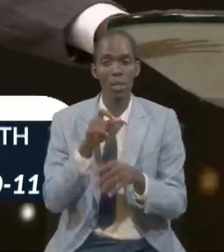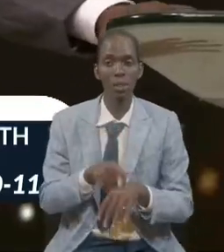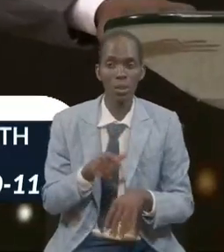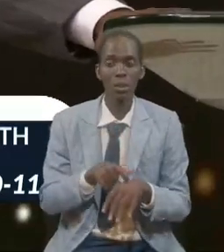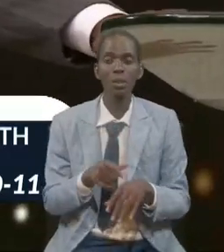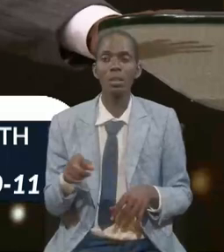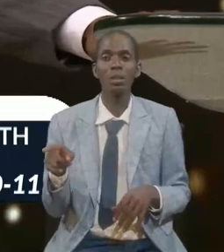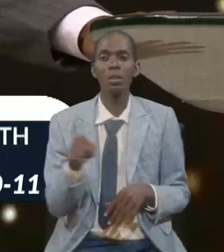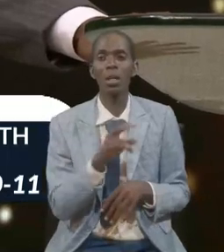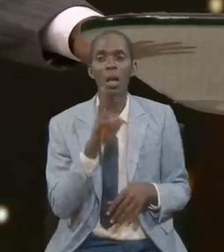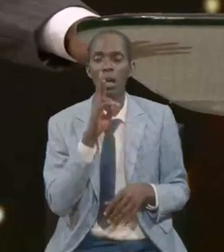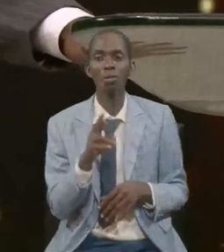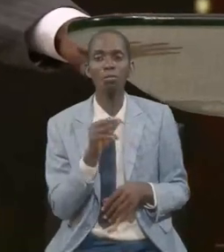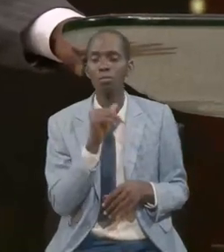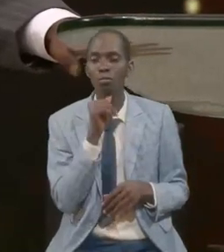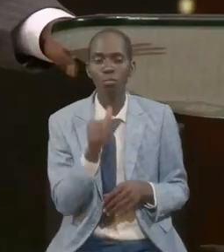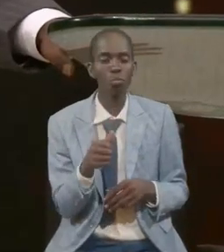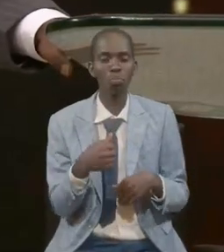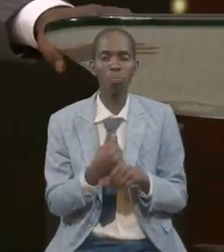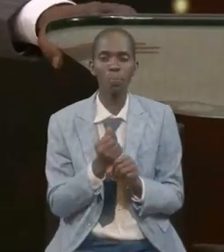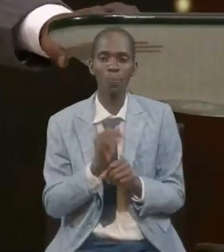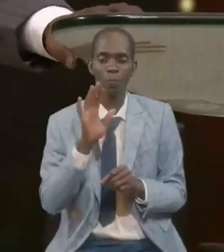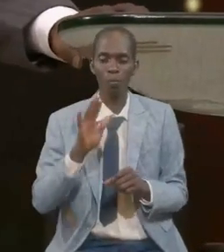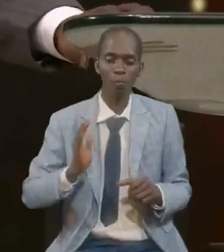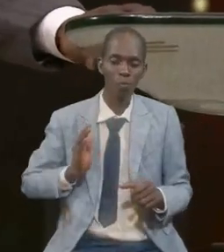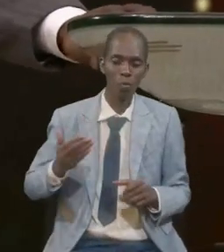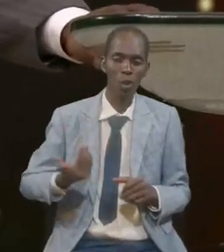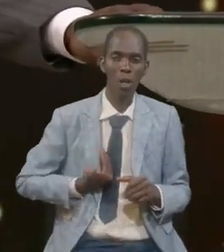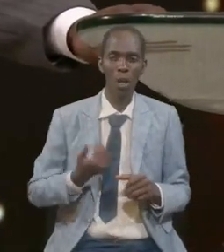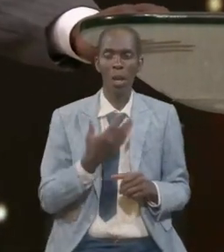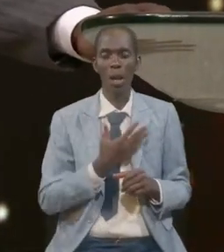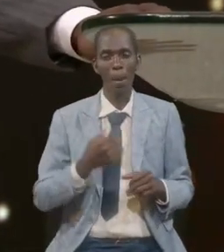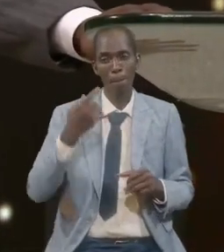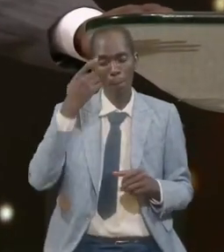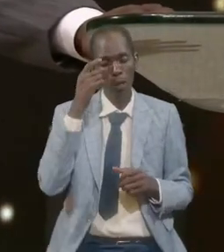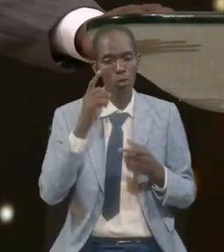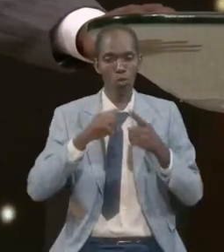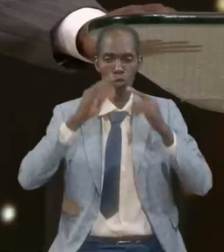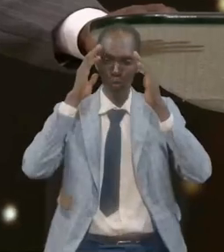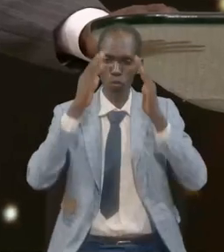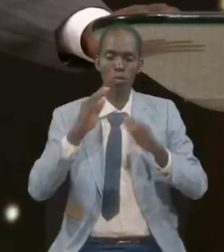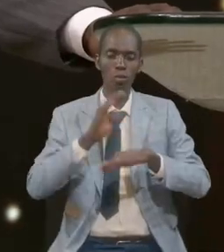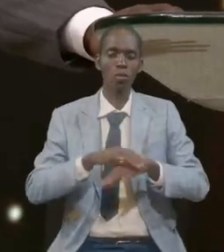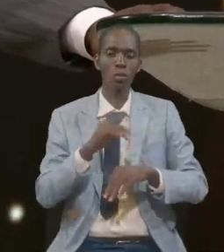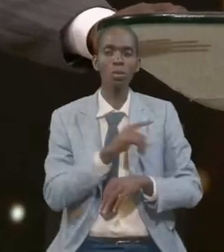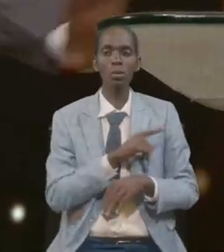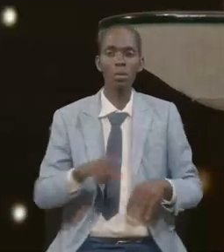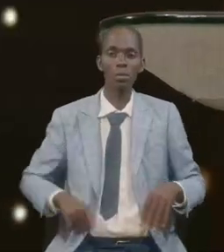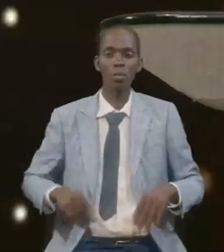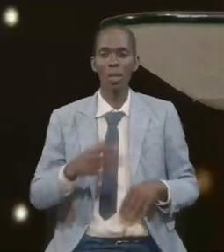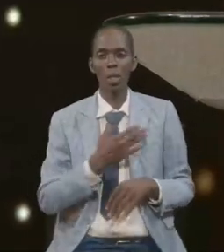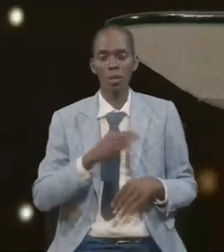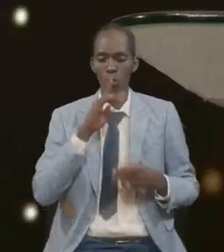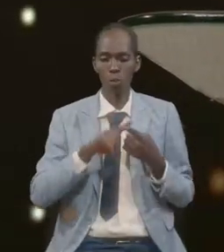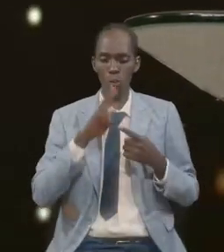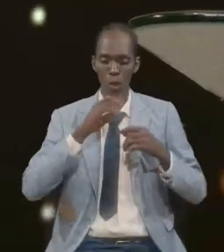le moment où ils croyaient, ils ne décidaient pas de se consacrer, de se concentrer